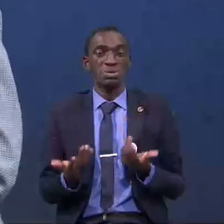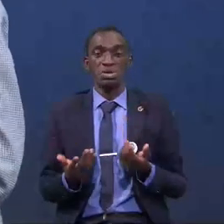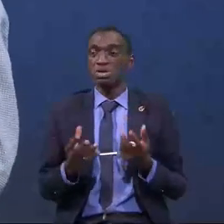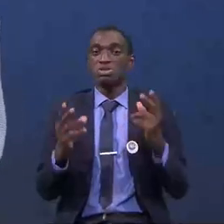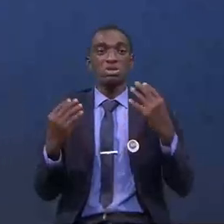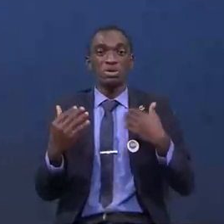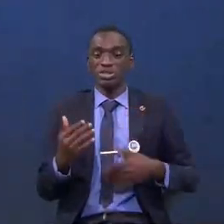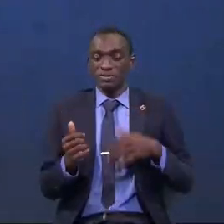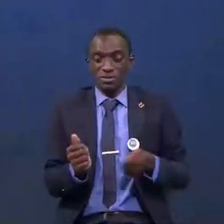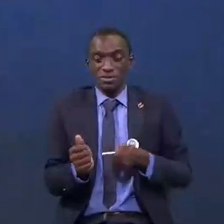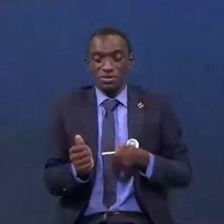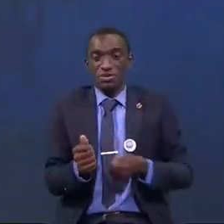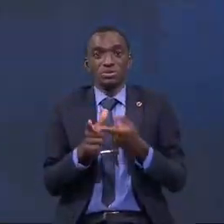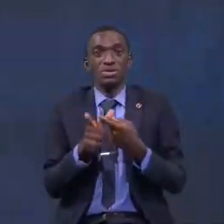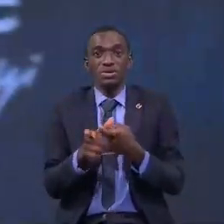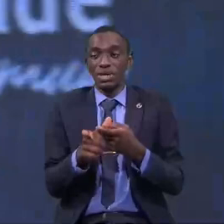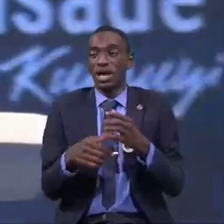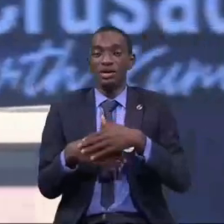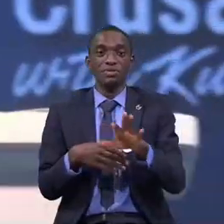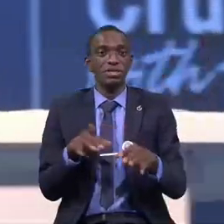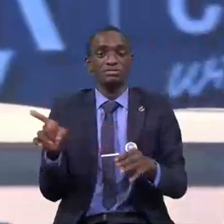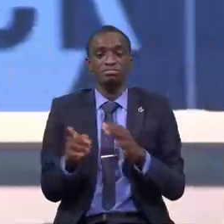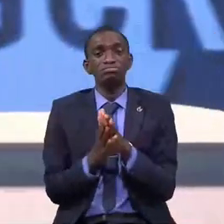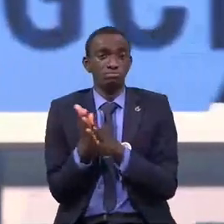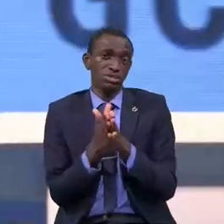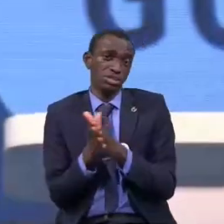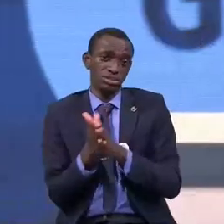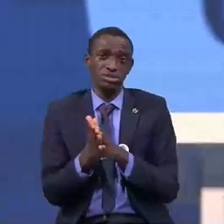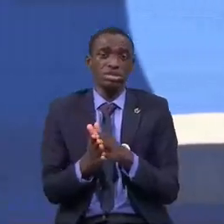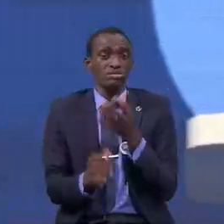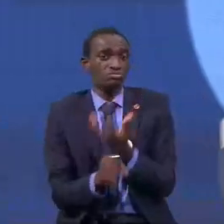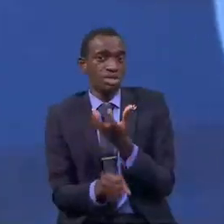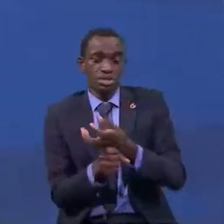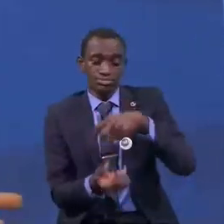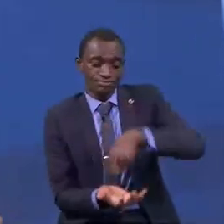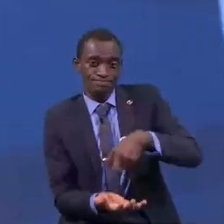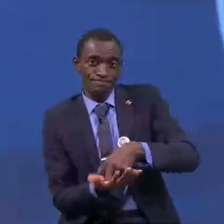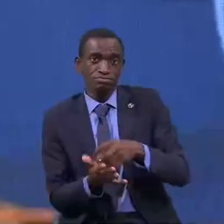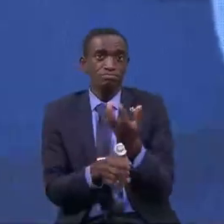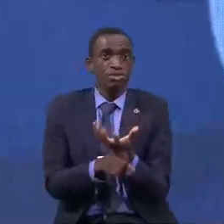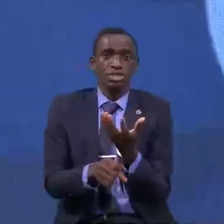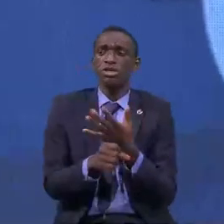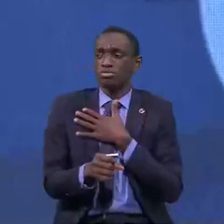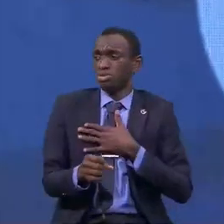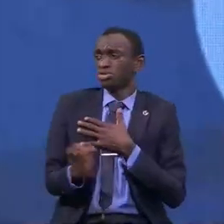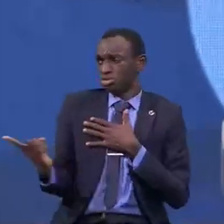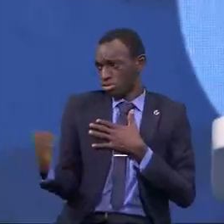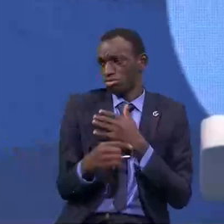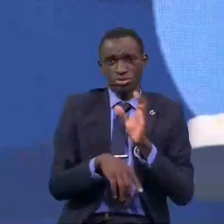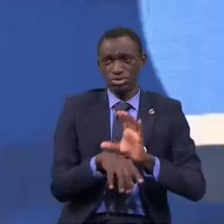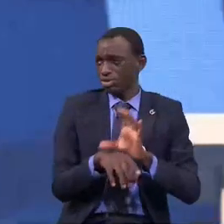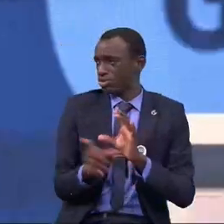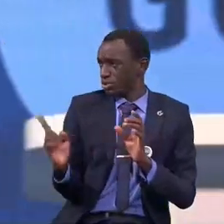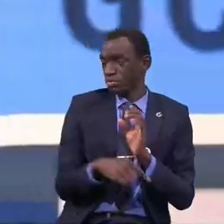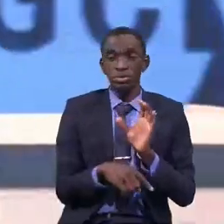Je n'avais personne qui courait après moi, qui me suppliait, qui plaidait avec moi. Viens à l'église, viens à l'église,